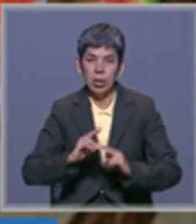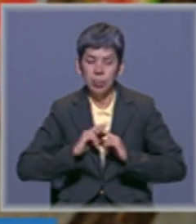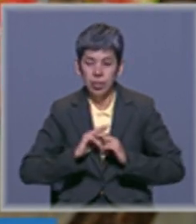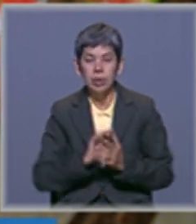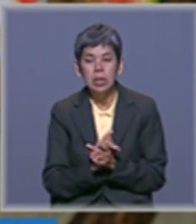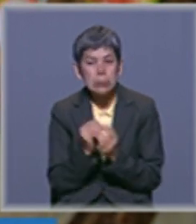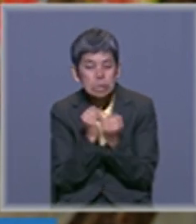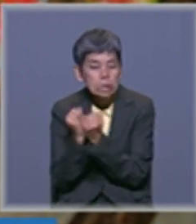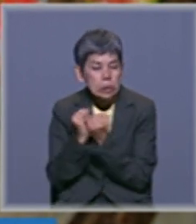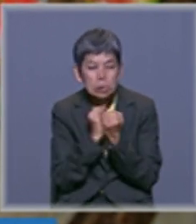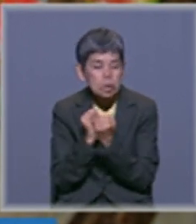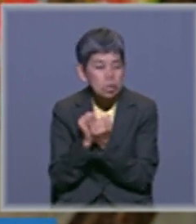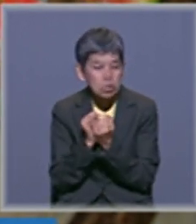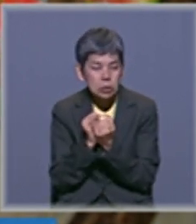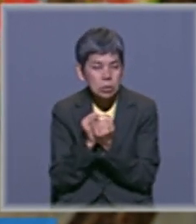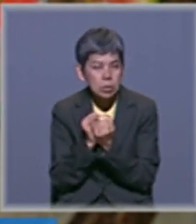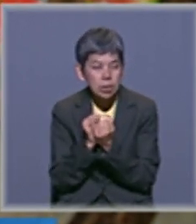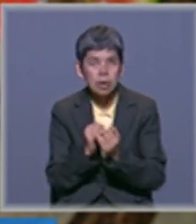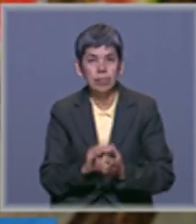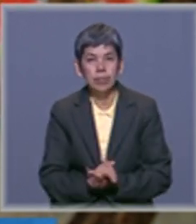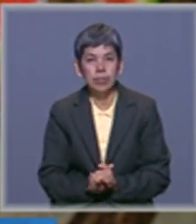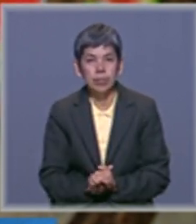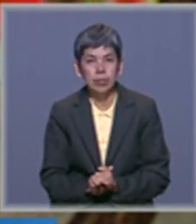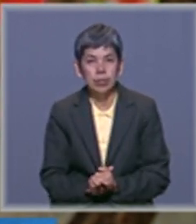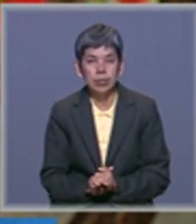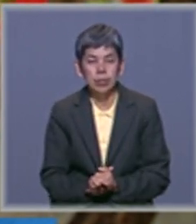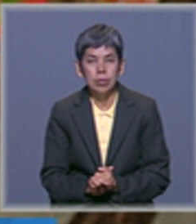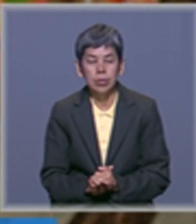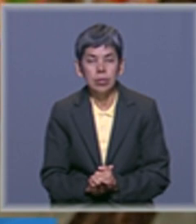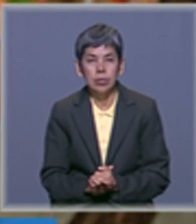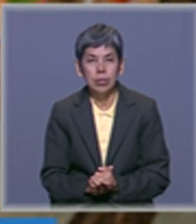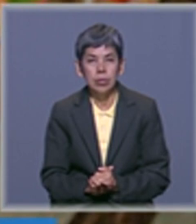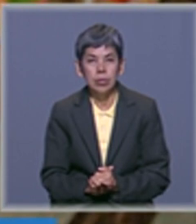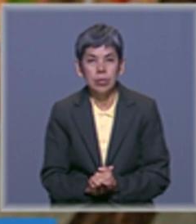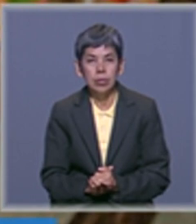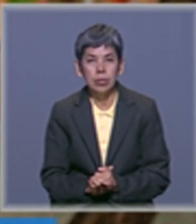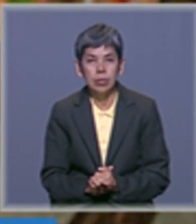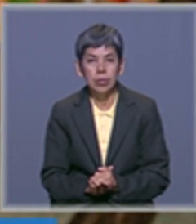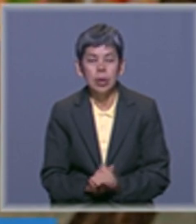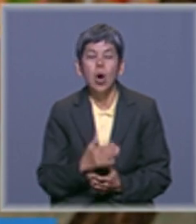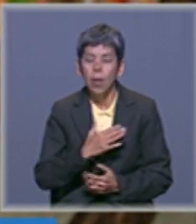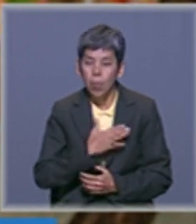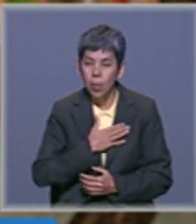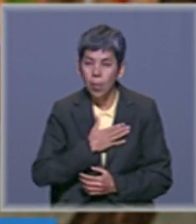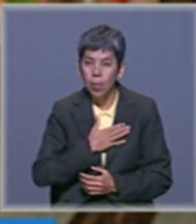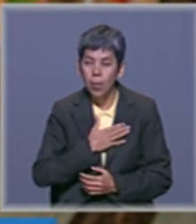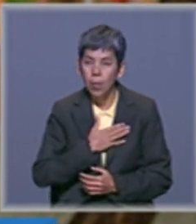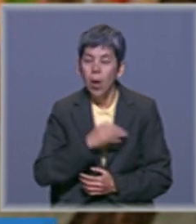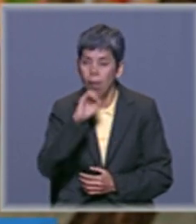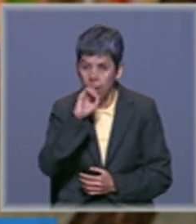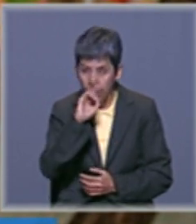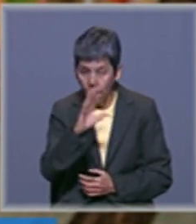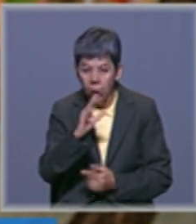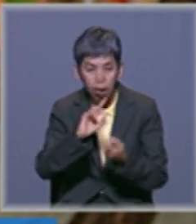พ้องพี่น้องที่อยู่ใกล้ชิดเพราะงั้นผมพูดกับเ